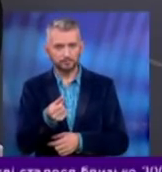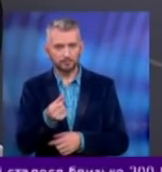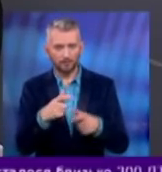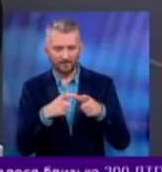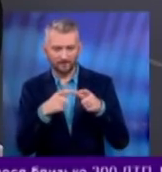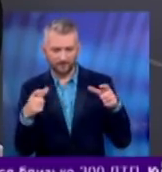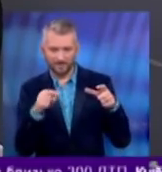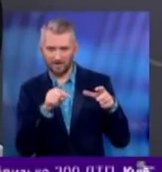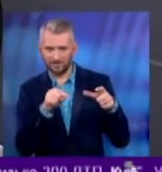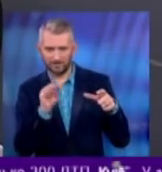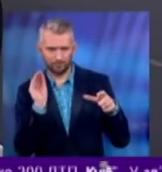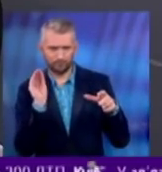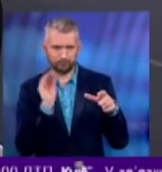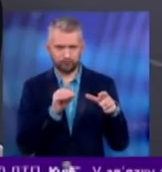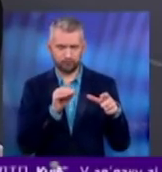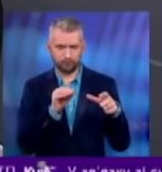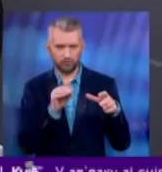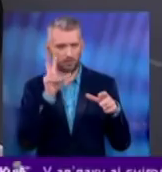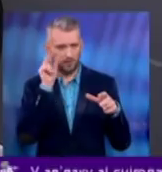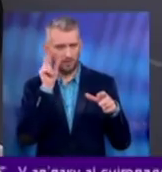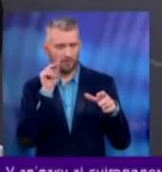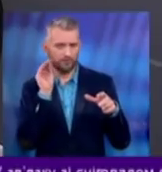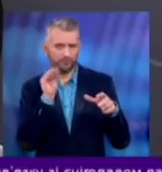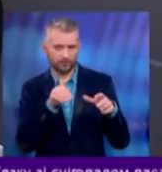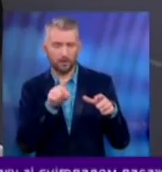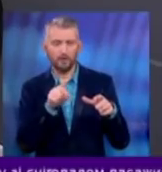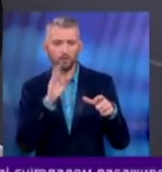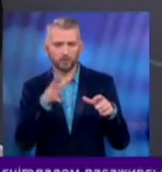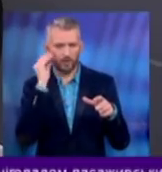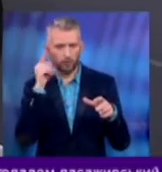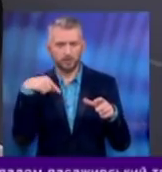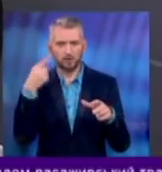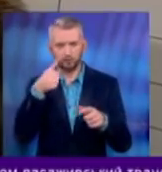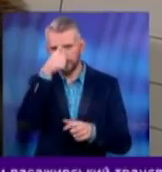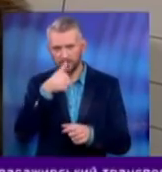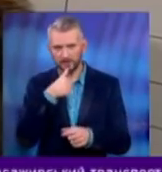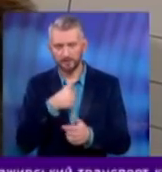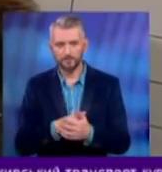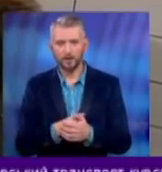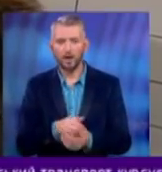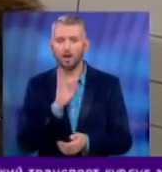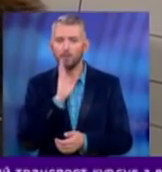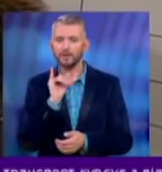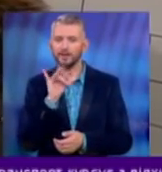вказуєте показник, який буде вам враховано на наступний місяць. А ось пані Ірина прийшла оформити пільгу